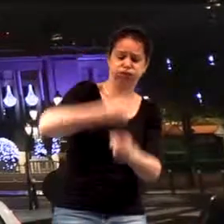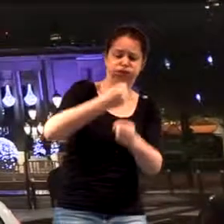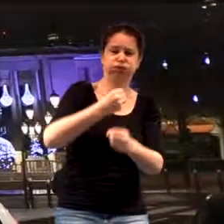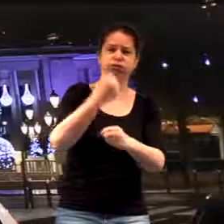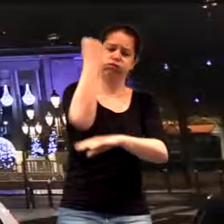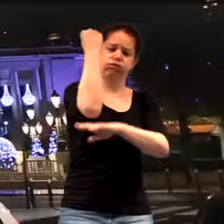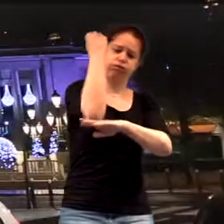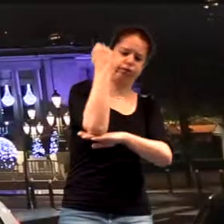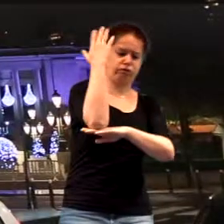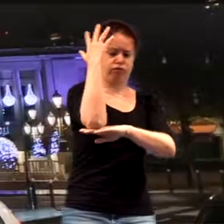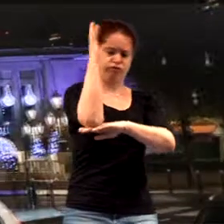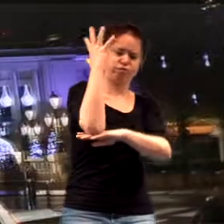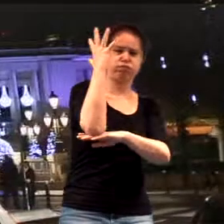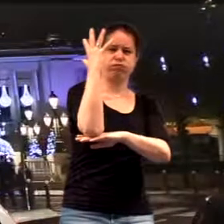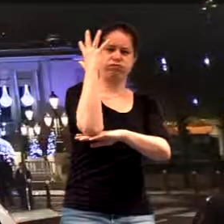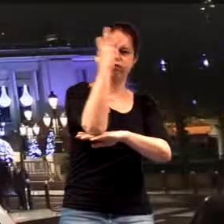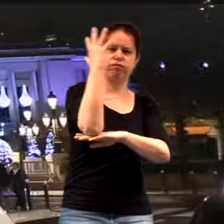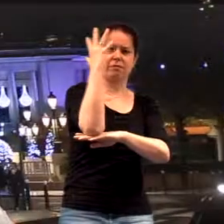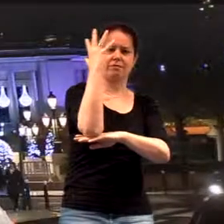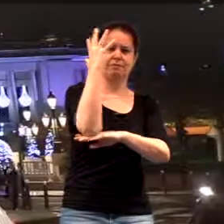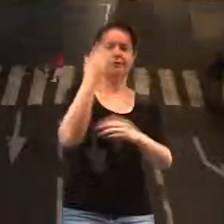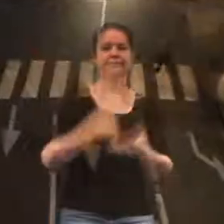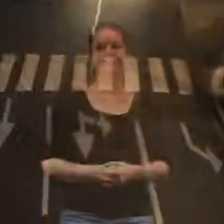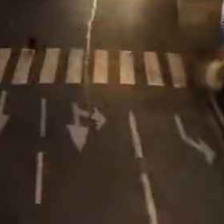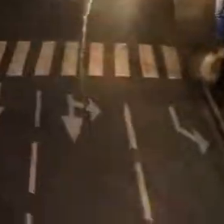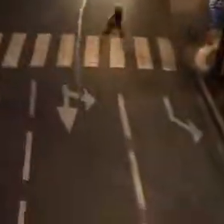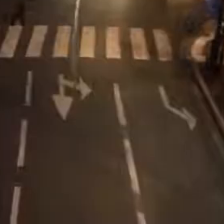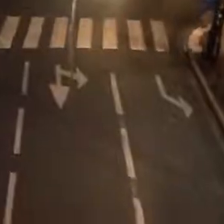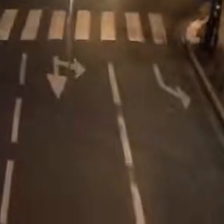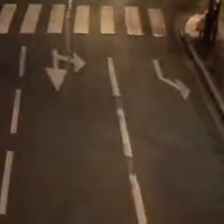tienne debout et droit.